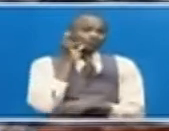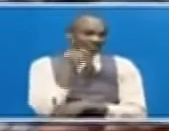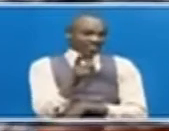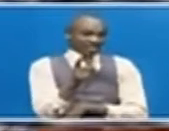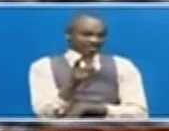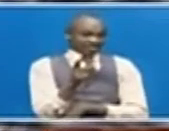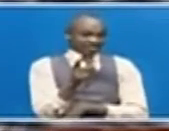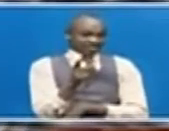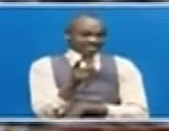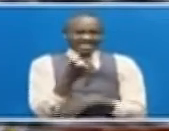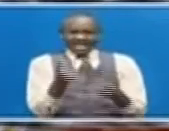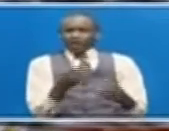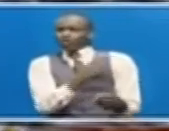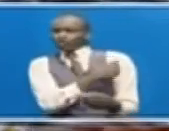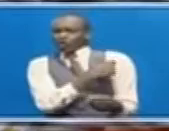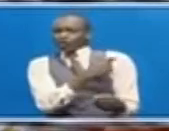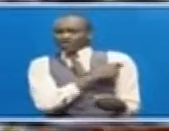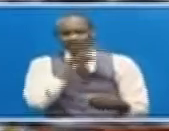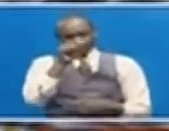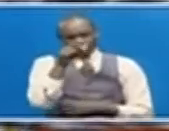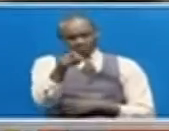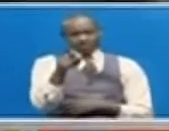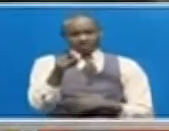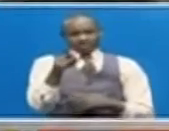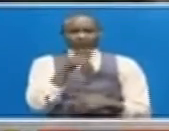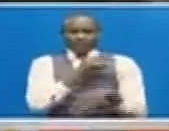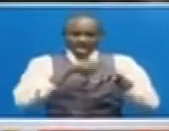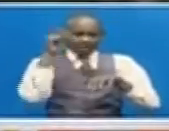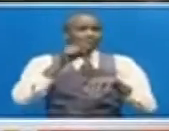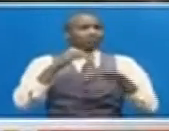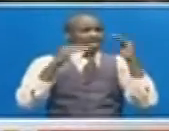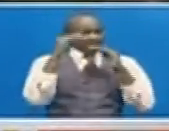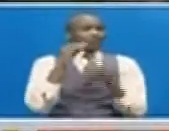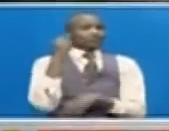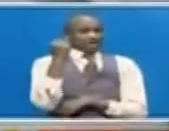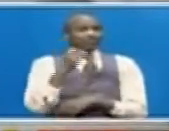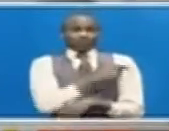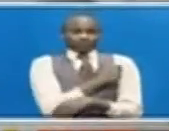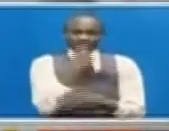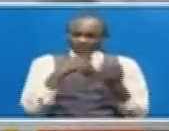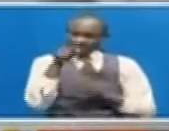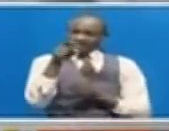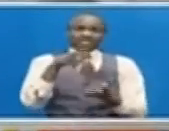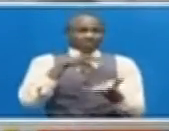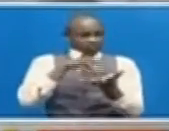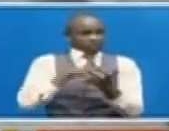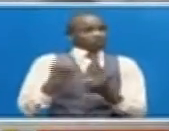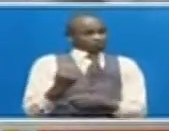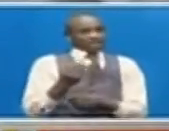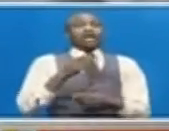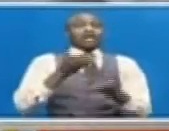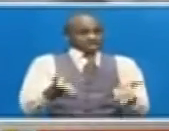tunakula kulingana Na daktari kareuki Wa hospitali ya Embu level 5 alisema kuwa Hali ya watoto Hawa